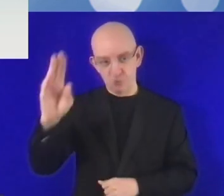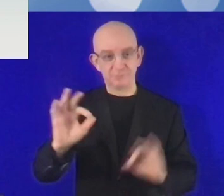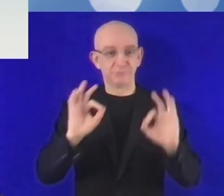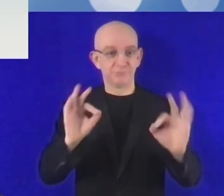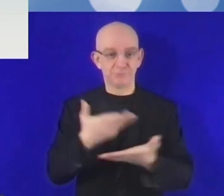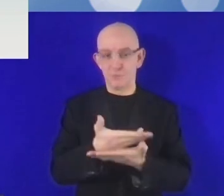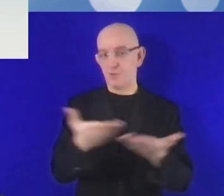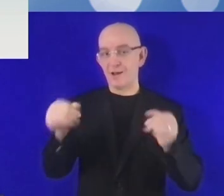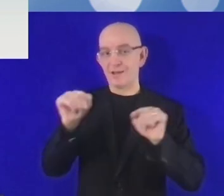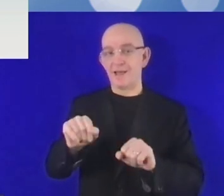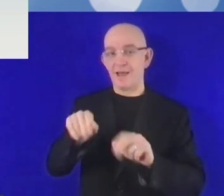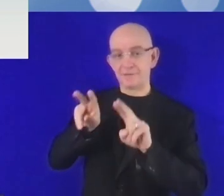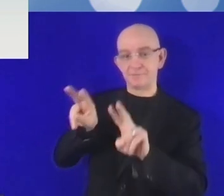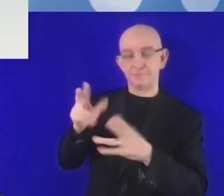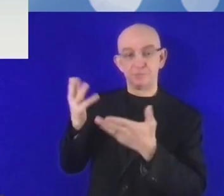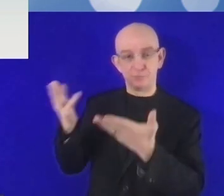女士们、先生们，